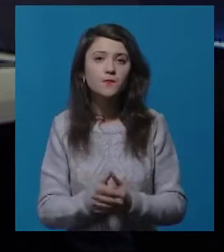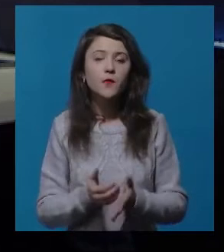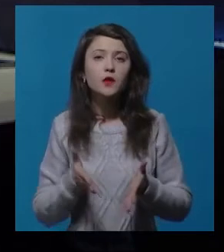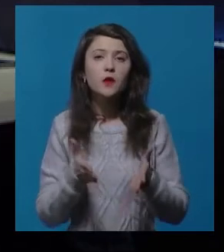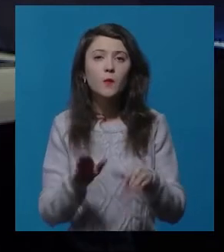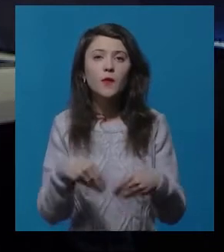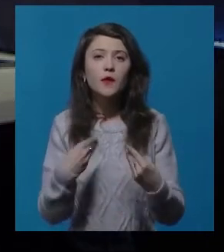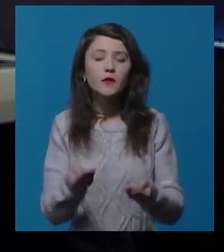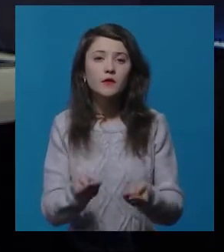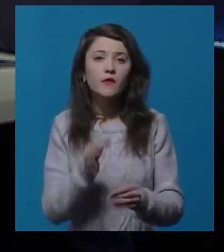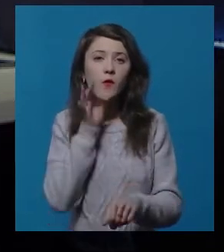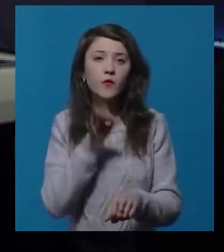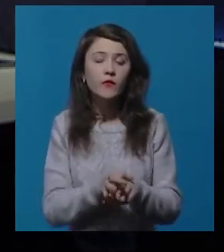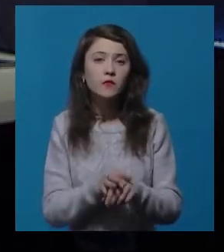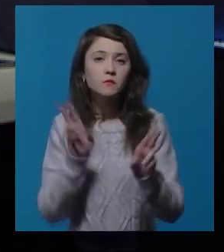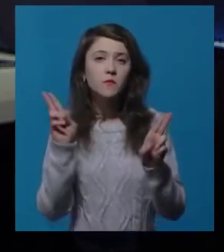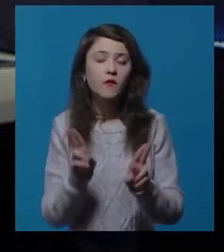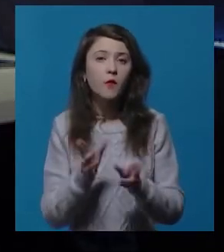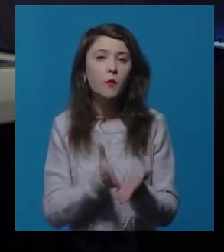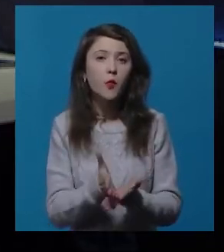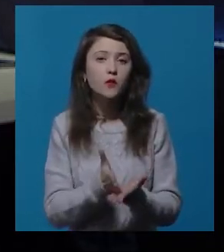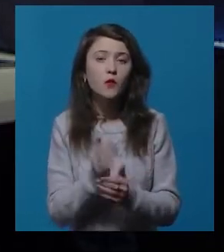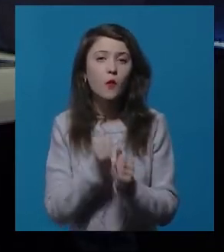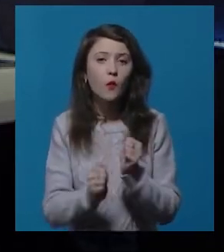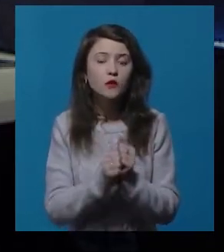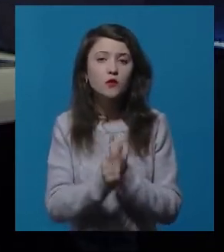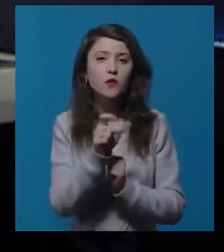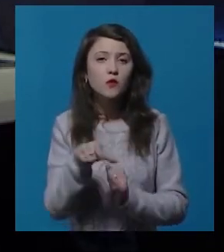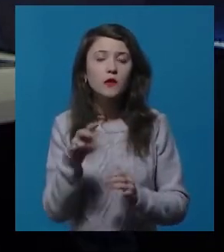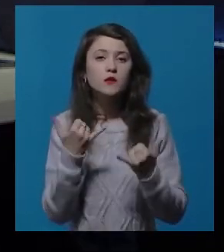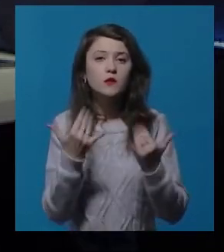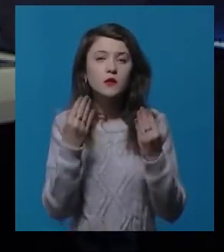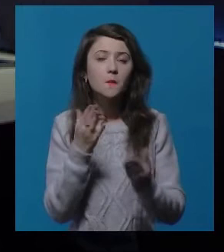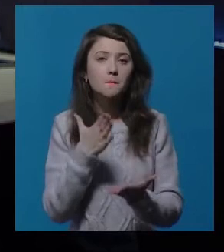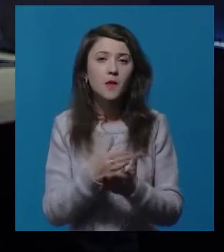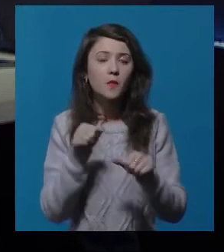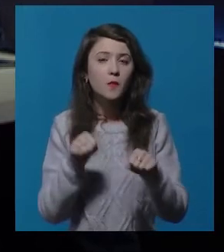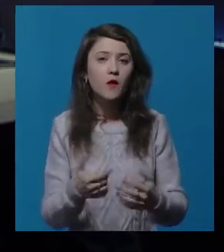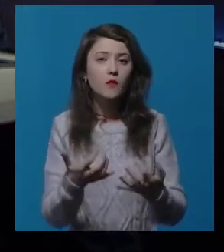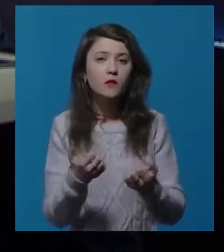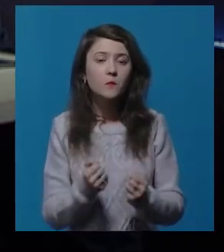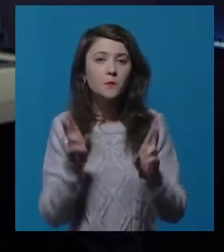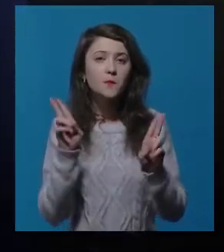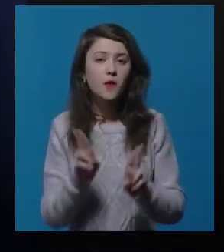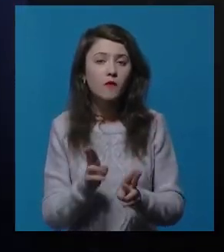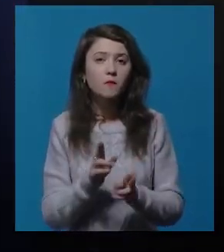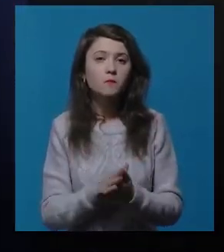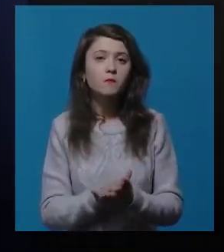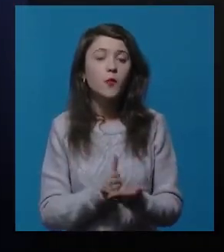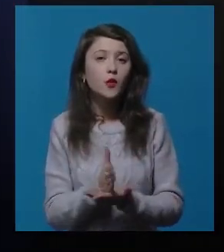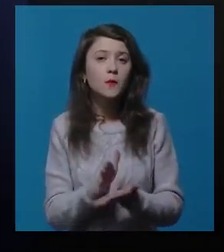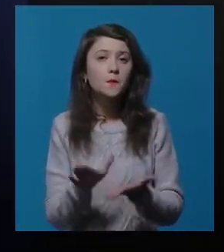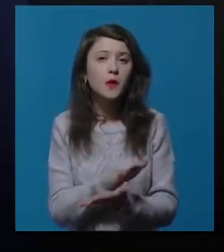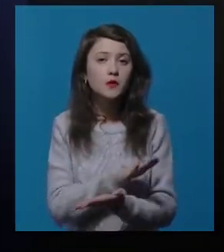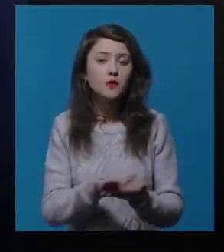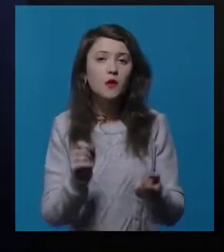надання відповідних правових послуг. Кожен громадянин на сьогоднішній день має право отримати правові послуги безкоштовно, а у